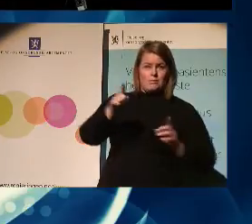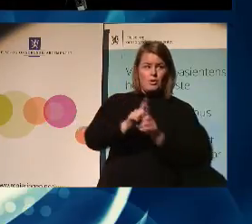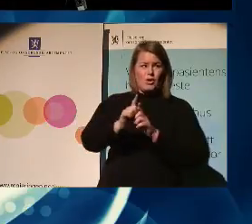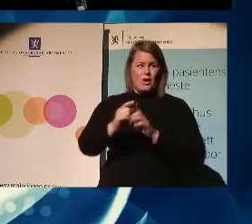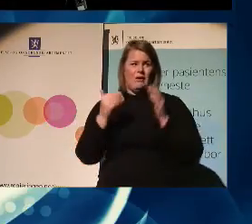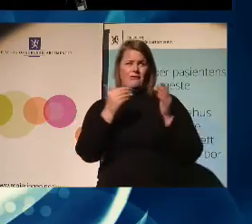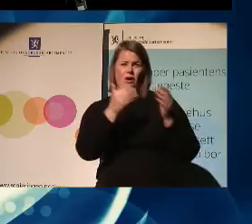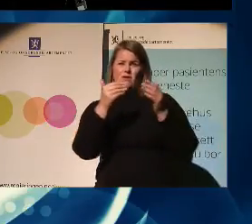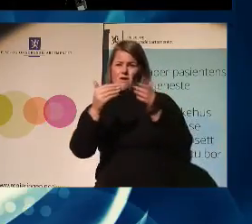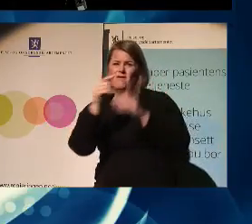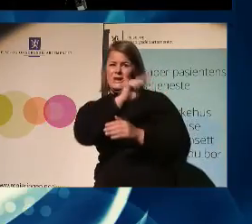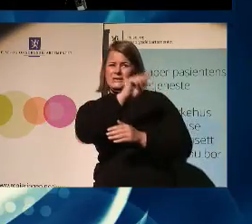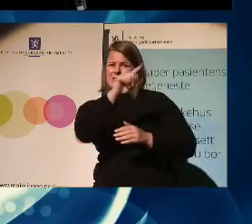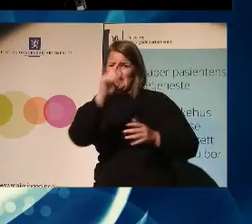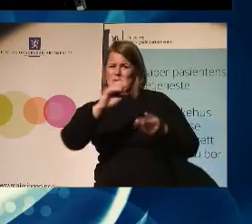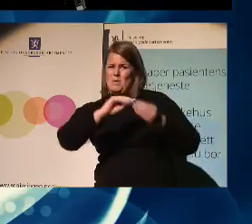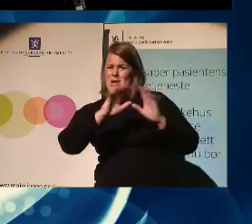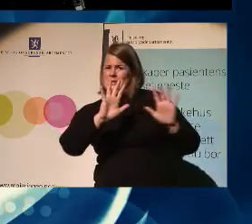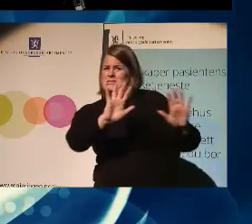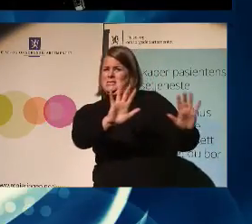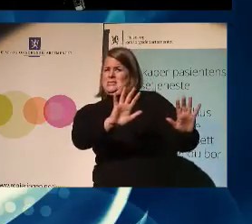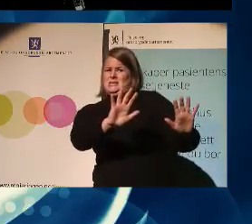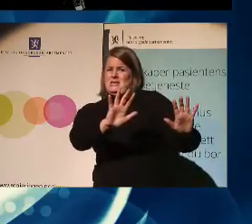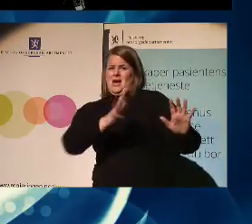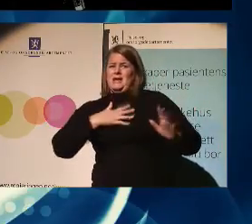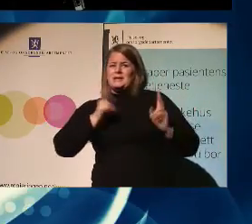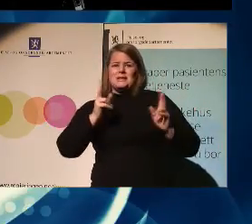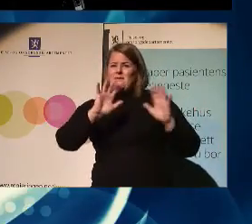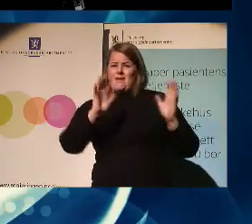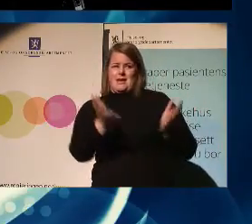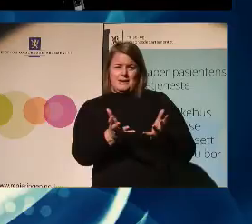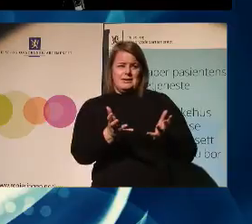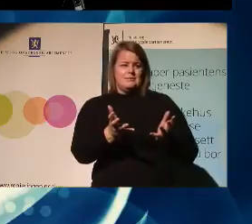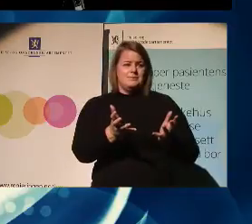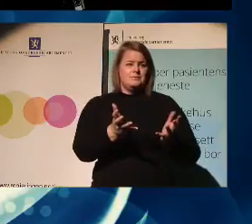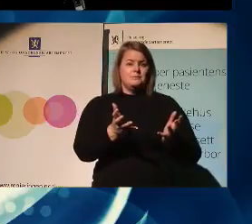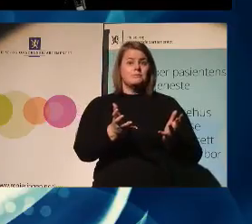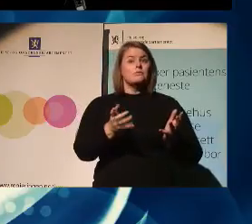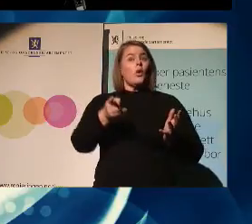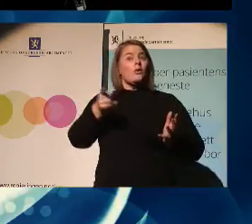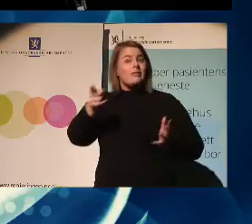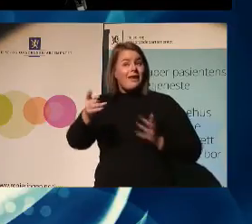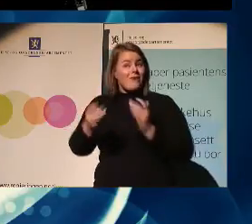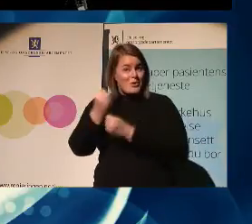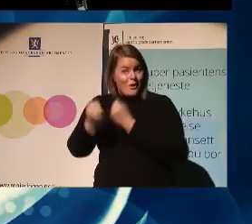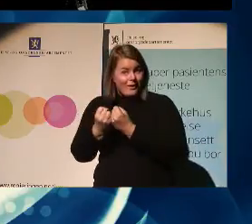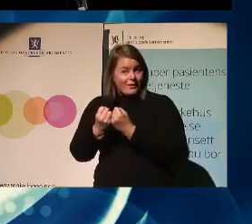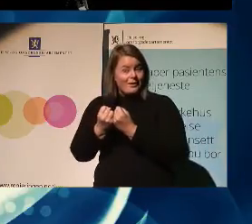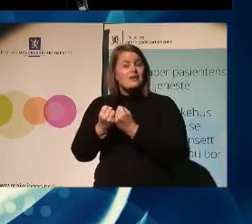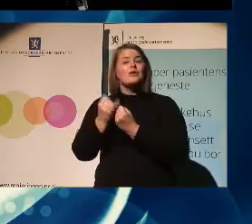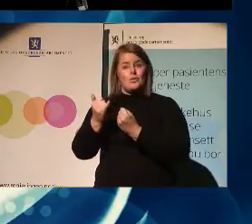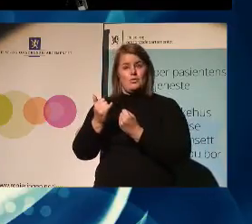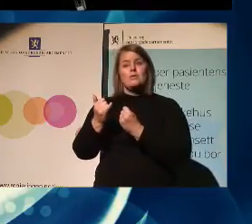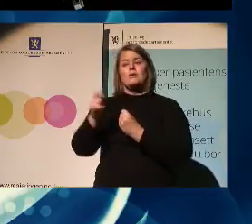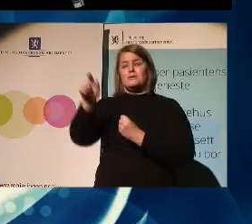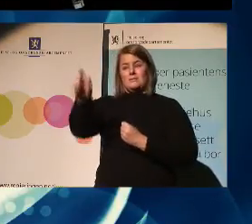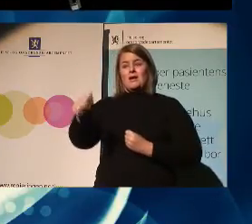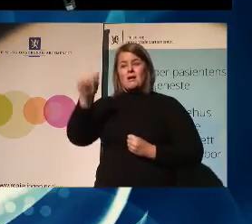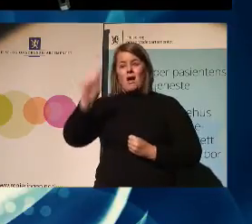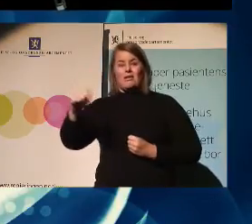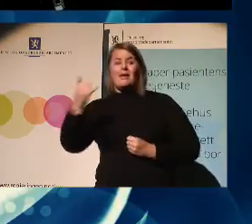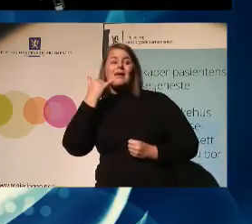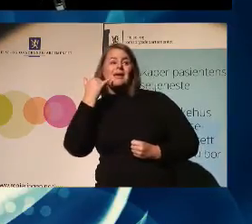Problemer med å ha samme verden. Hva gjør de? Jo, de gjør det sånn at du kan ringe til DPS, og så kan de